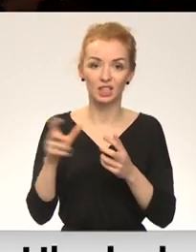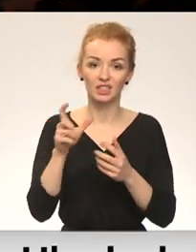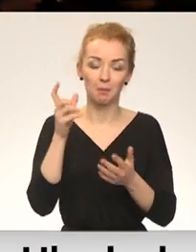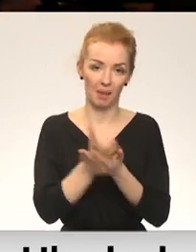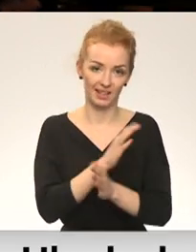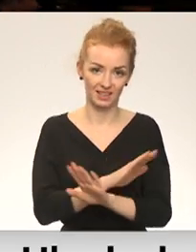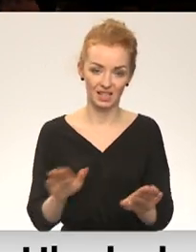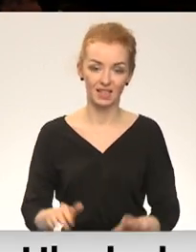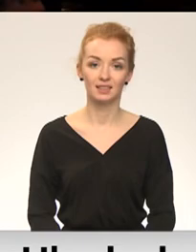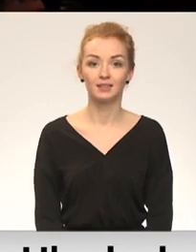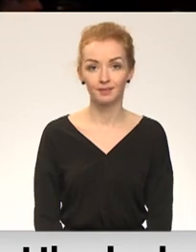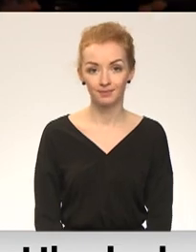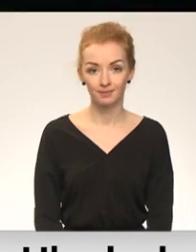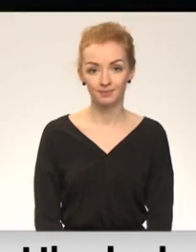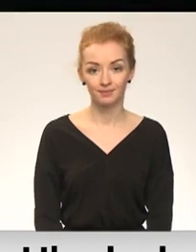beigsies.